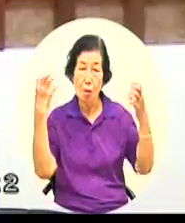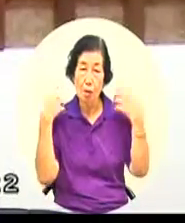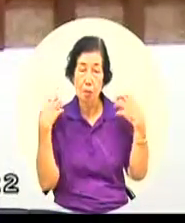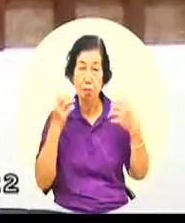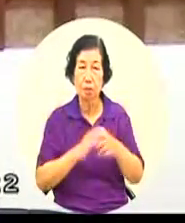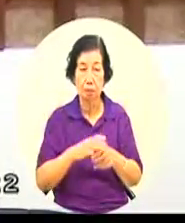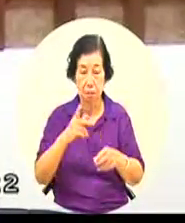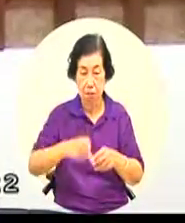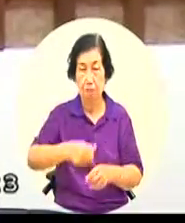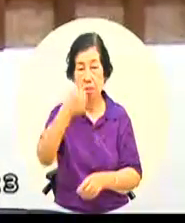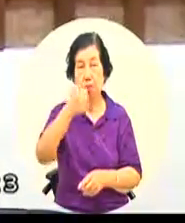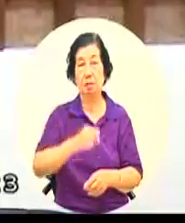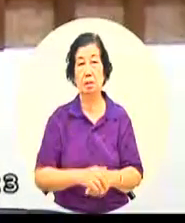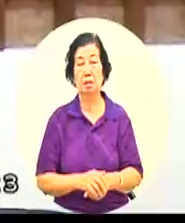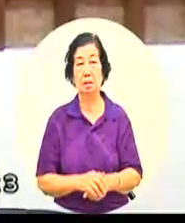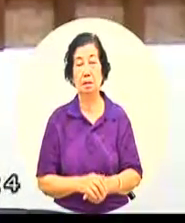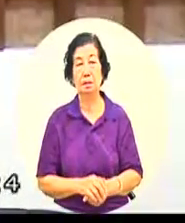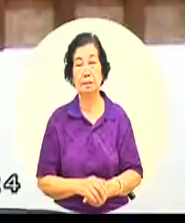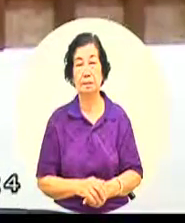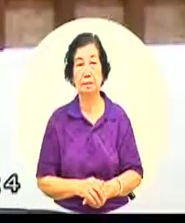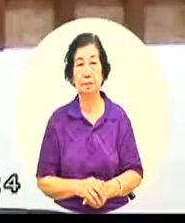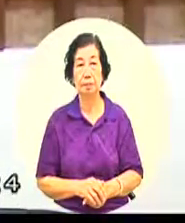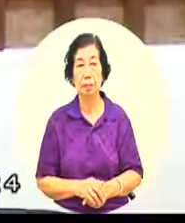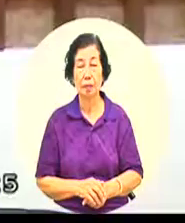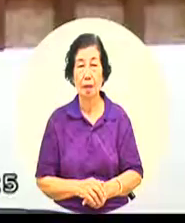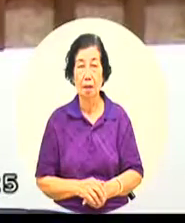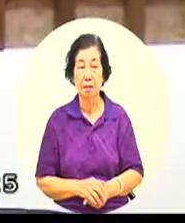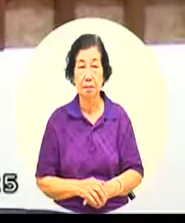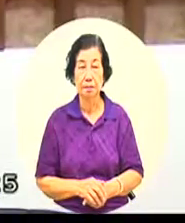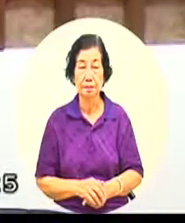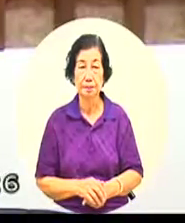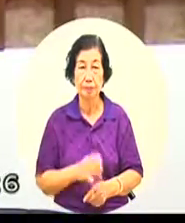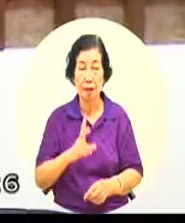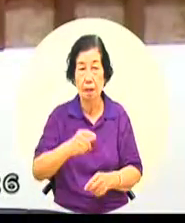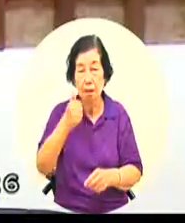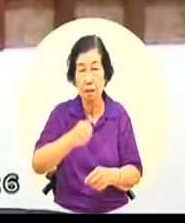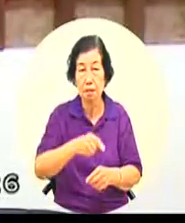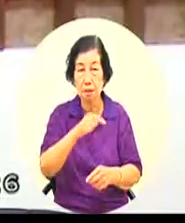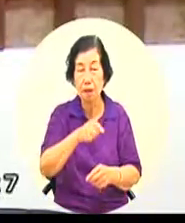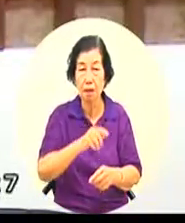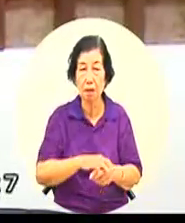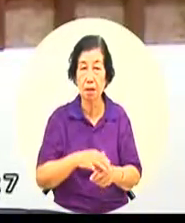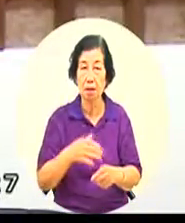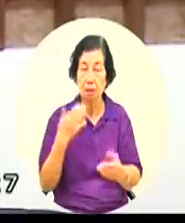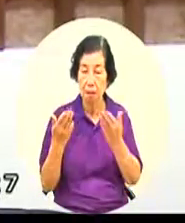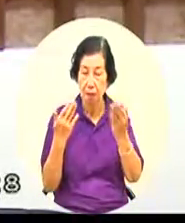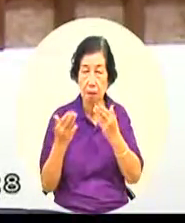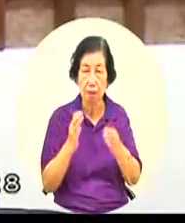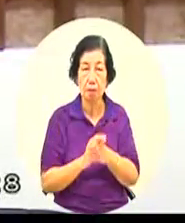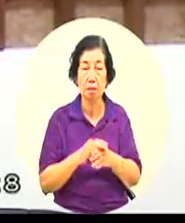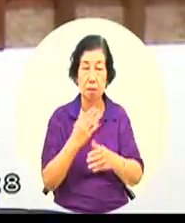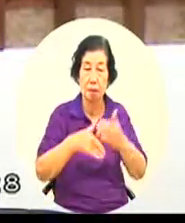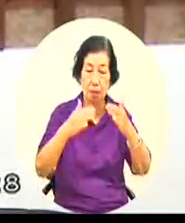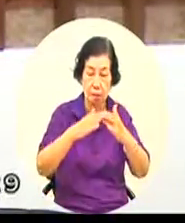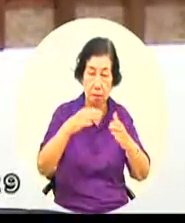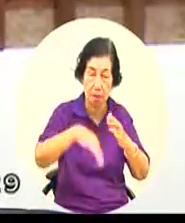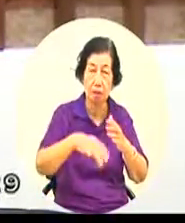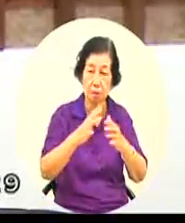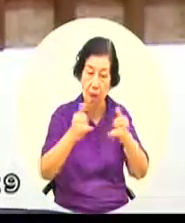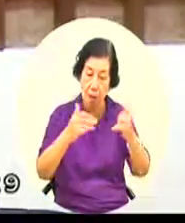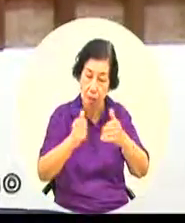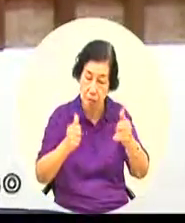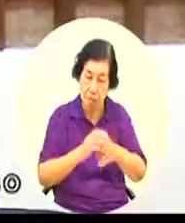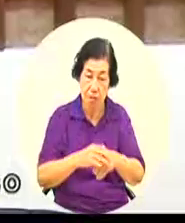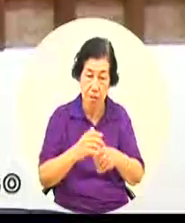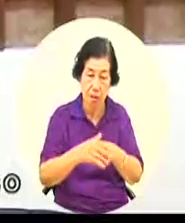是。 好。那你所了解的这些毒品的小孩子校园毒品，你觉得严重性到达